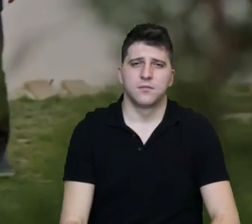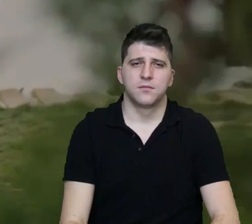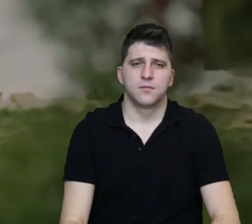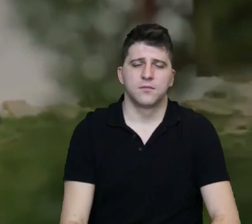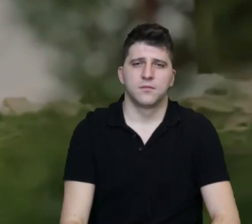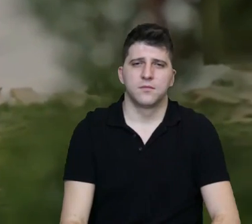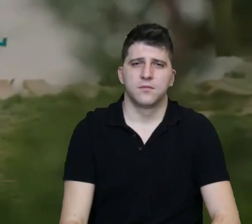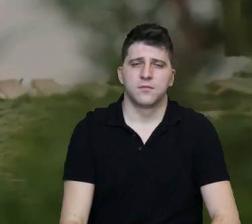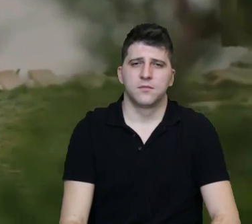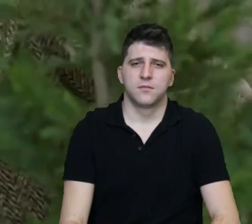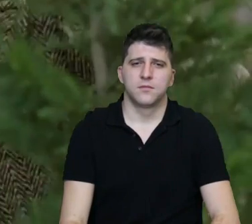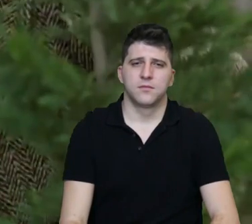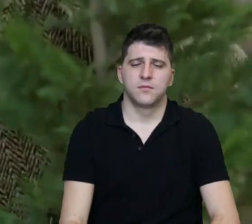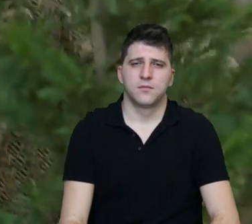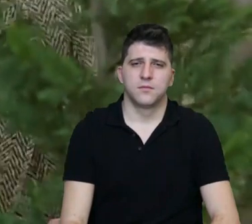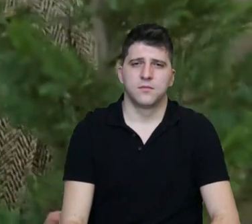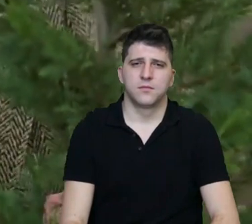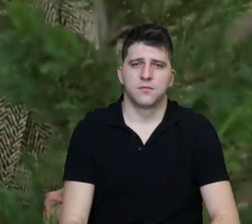geldi.